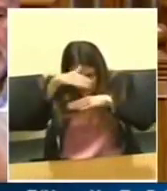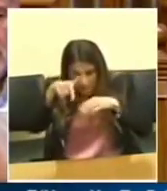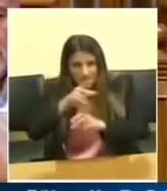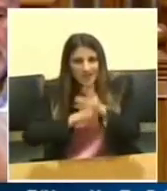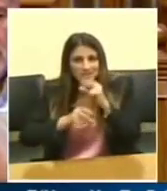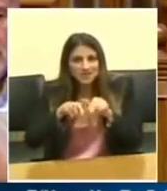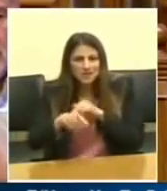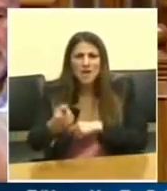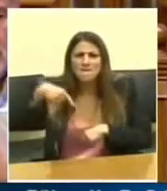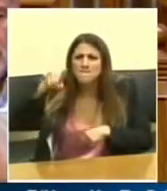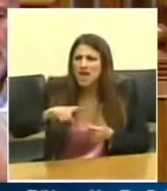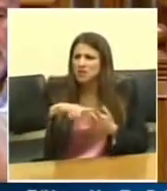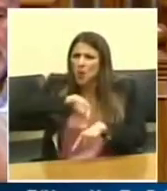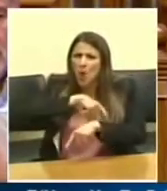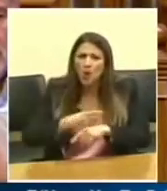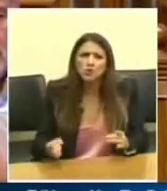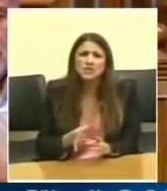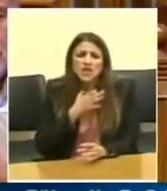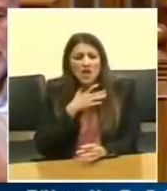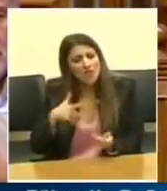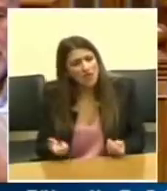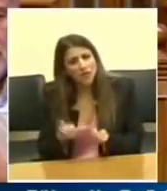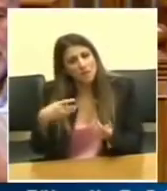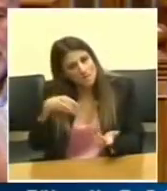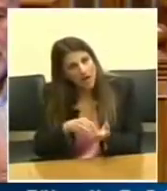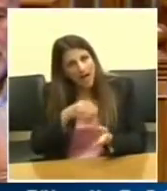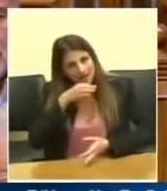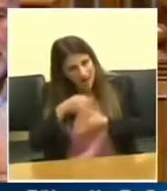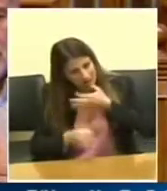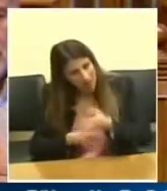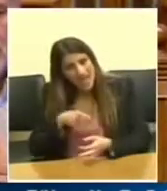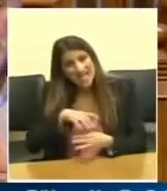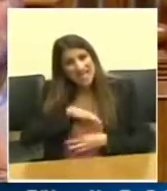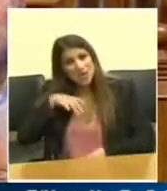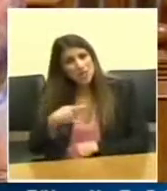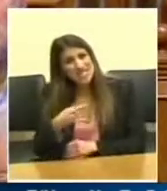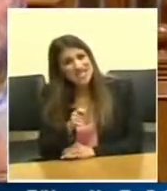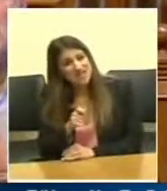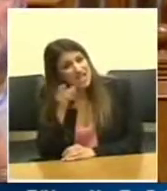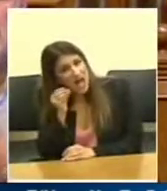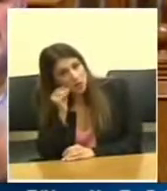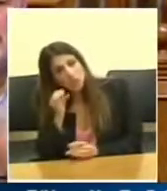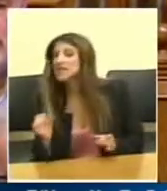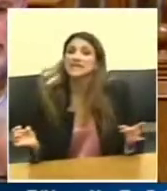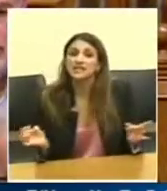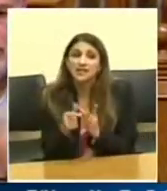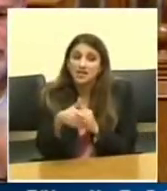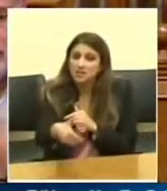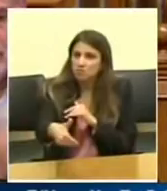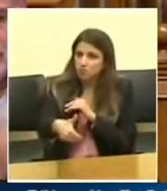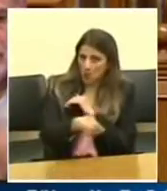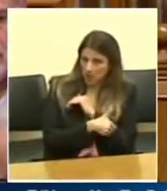μέρες θέλετε, όσες μέρες χρειαστεί. Σας επαναλαμβάνω λοιπόν, κύριε Τζαβάρα, ότι οποτεδήποτε καταθέσετε